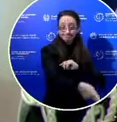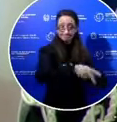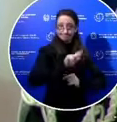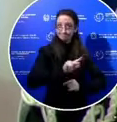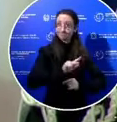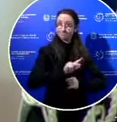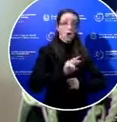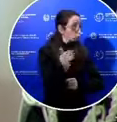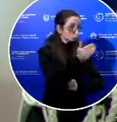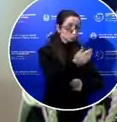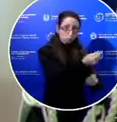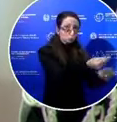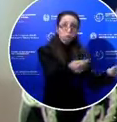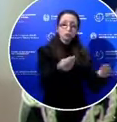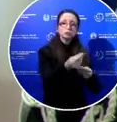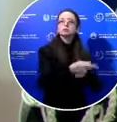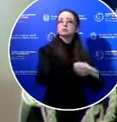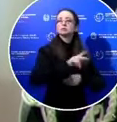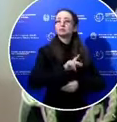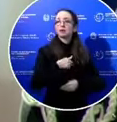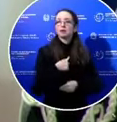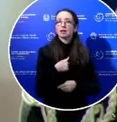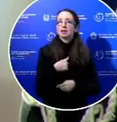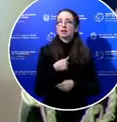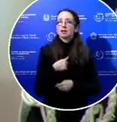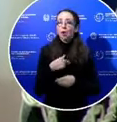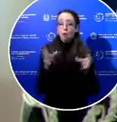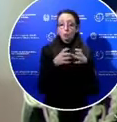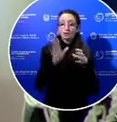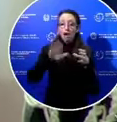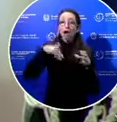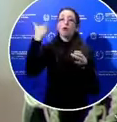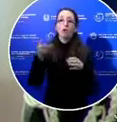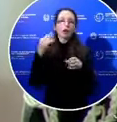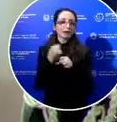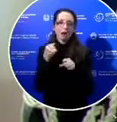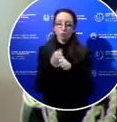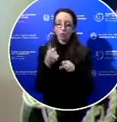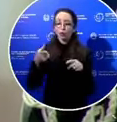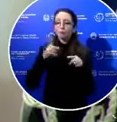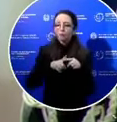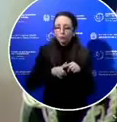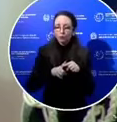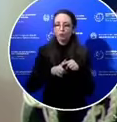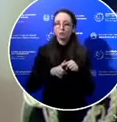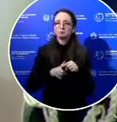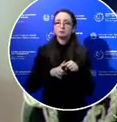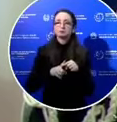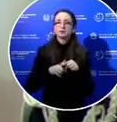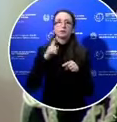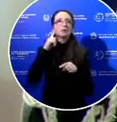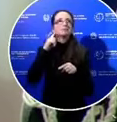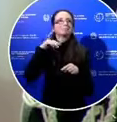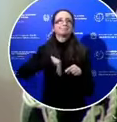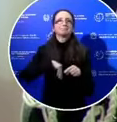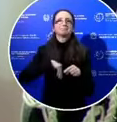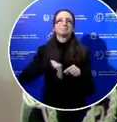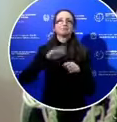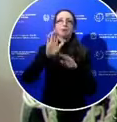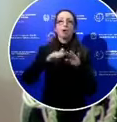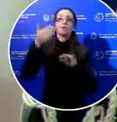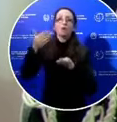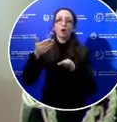risposto un lavoro, un futuro usciti fuori dalla comunità, ma soprattutto la possibilità di essere accettati senza avere